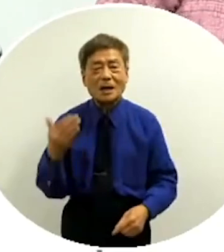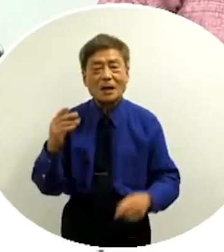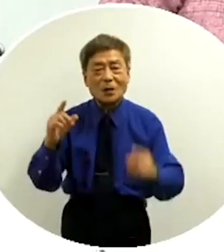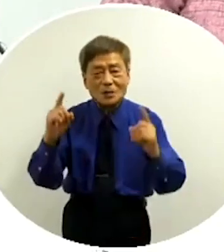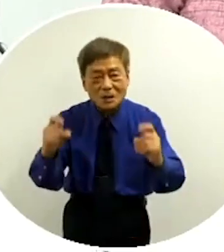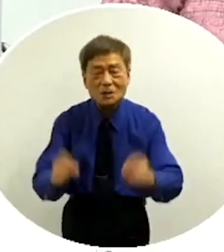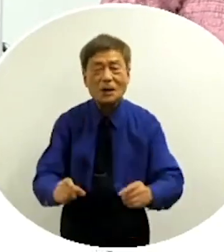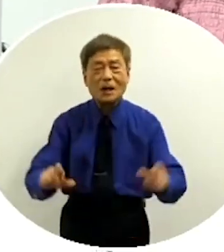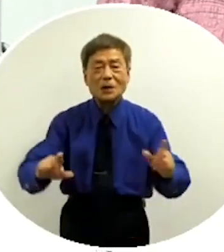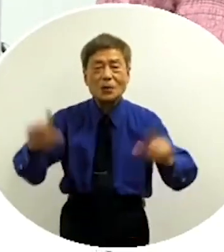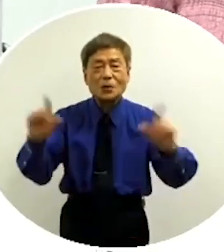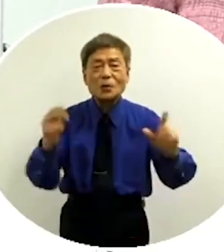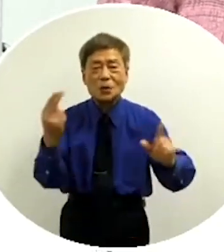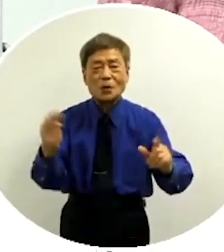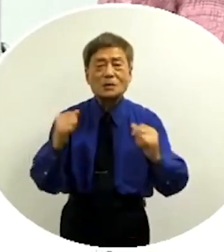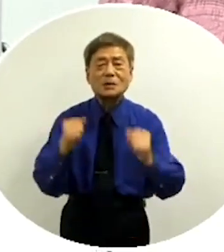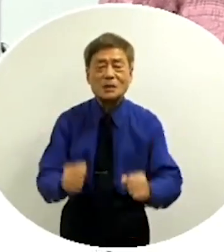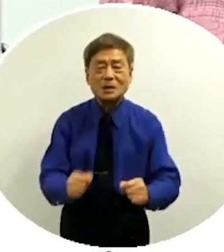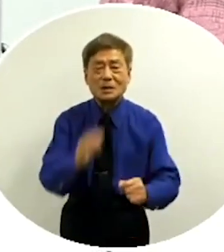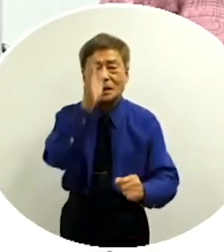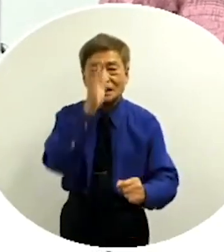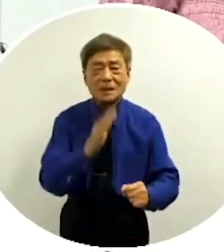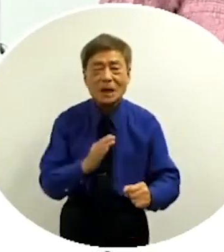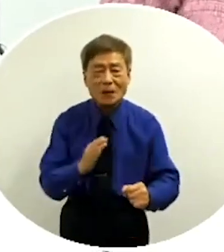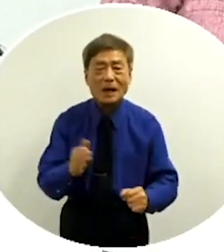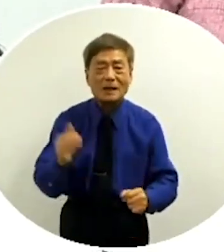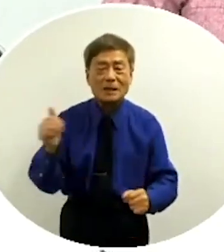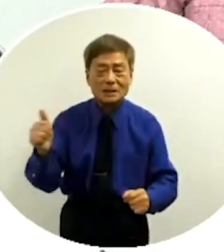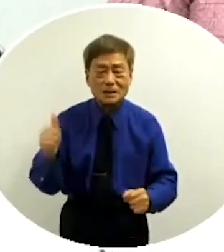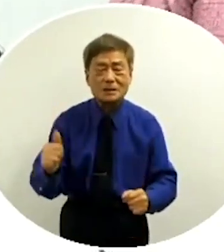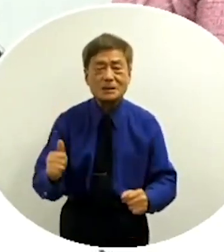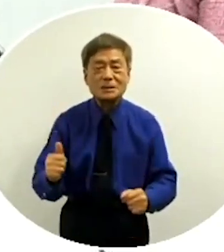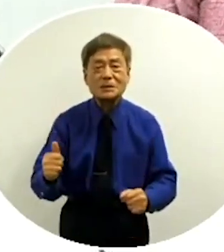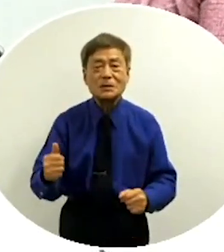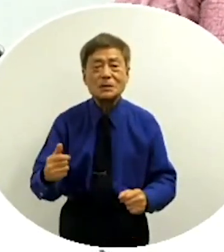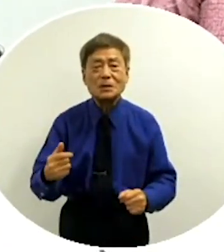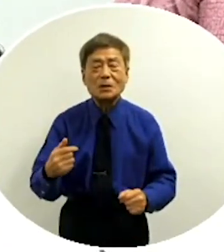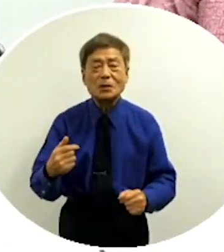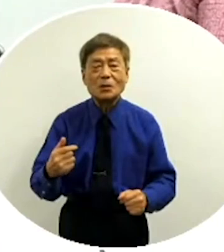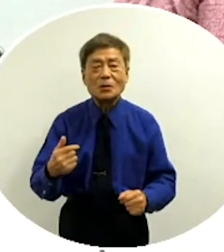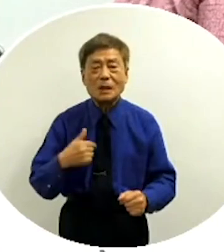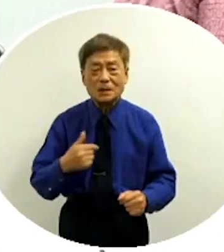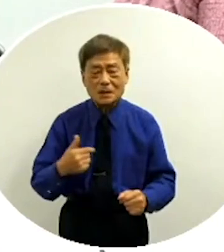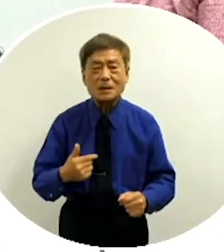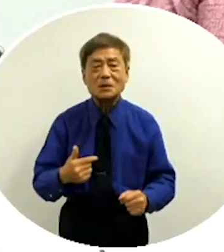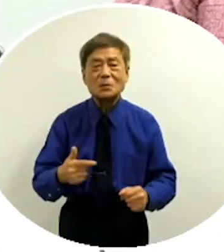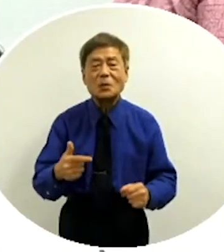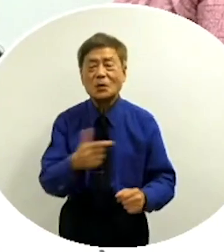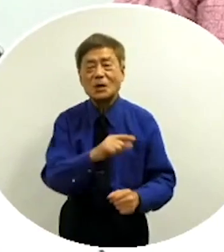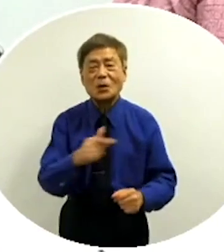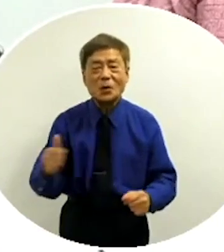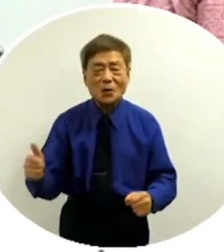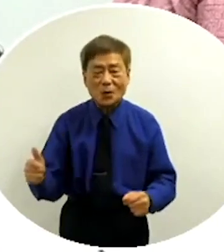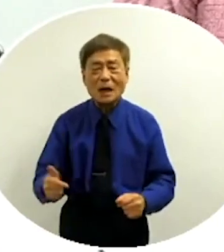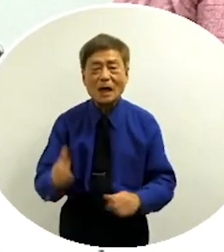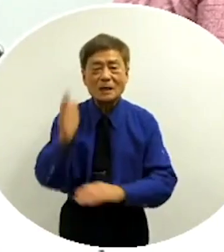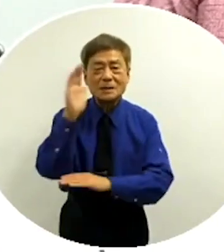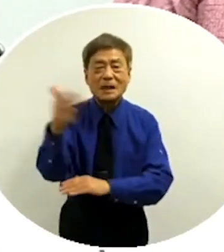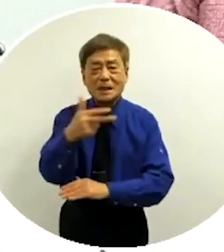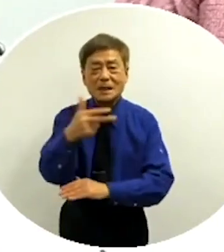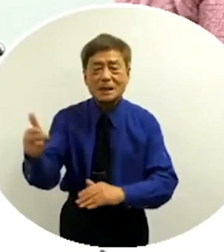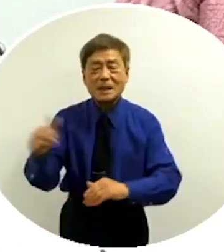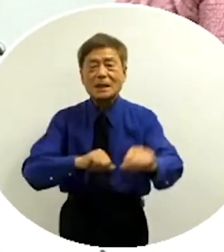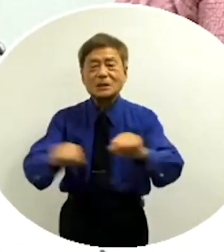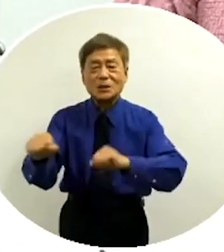パートナーズ-1パティオ申します a大学生です私はボランティアとして応援する総支部長の政治活動や